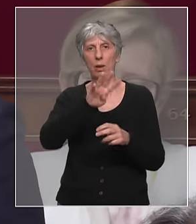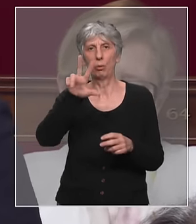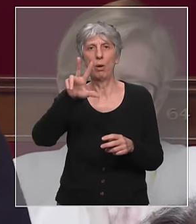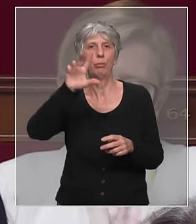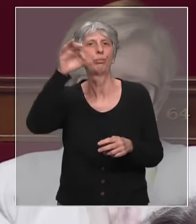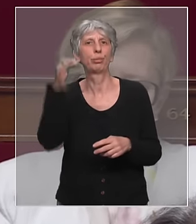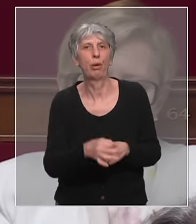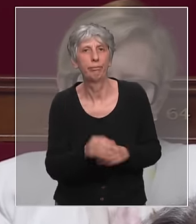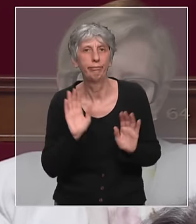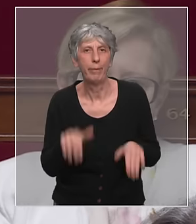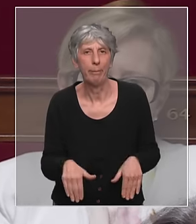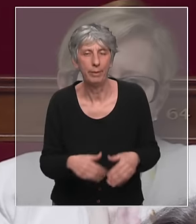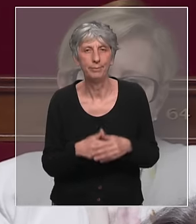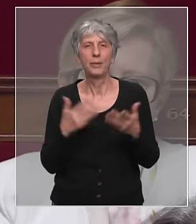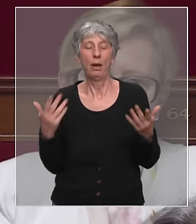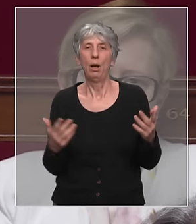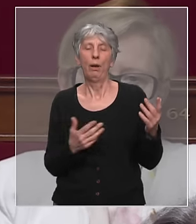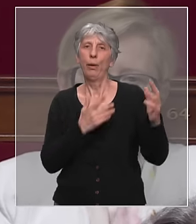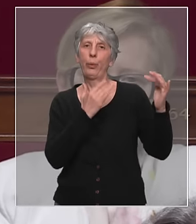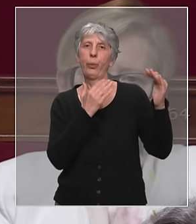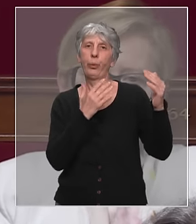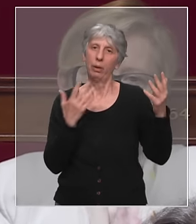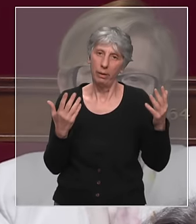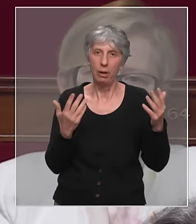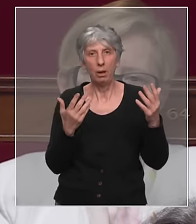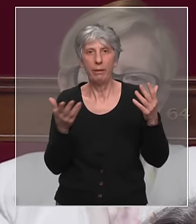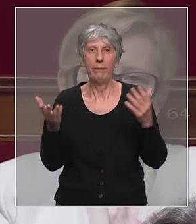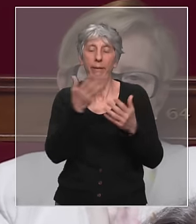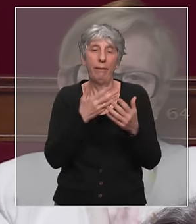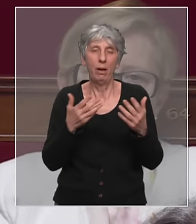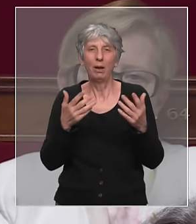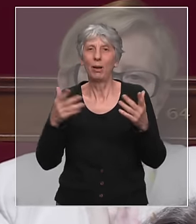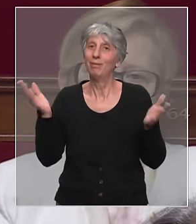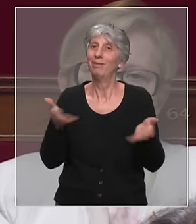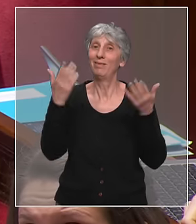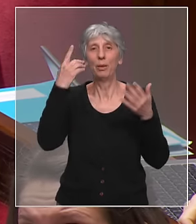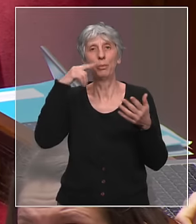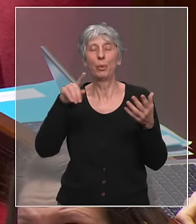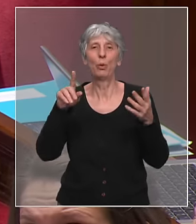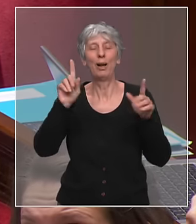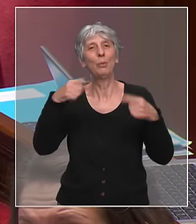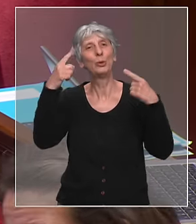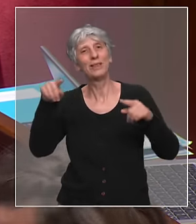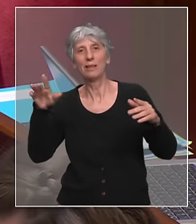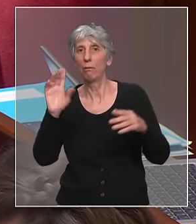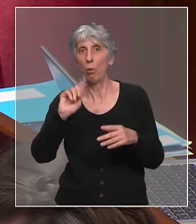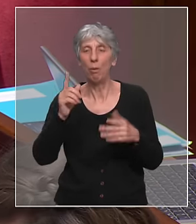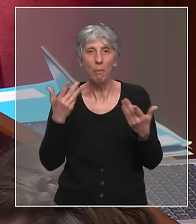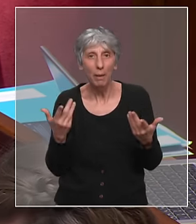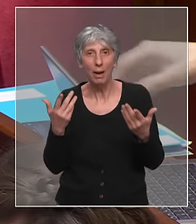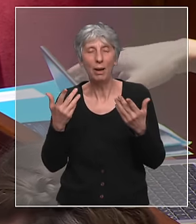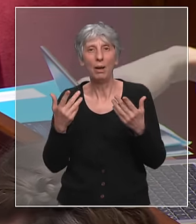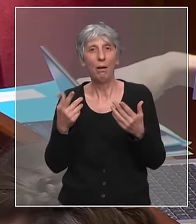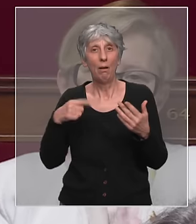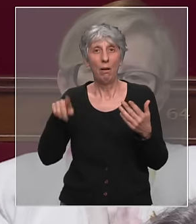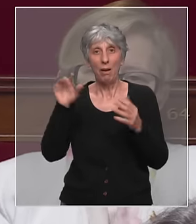43%. Alors évidemment, l'air de flûte que vous nous jouez, que vous jouez aux Français, n'a rien d'enchanté pour les Mozart de la finance. Mais coincé par une absence